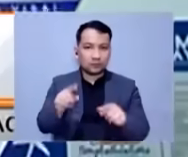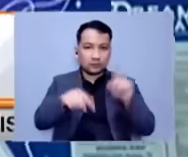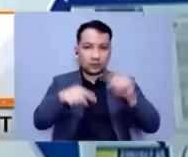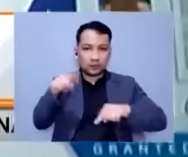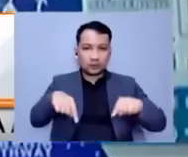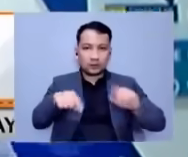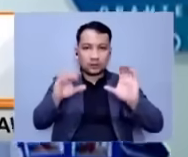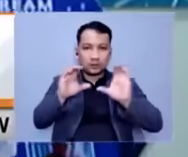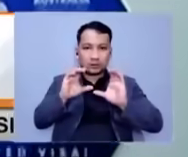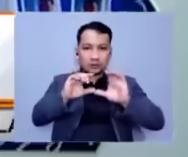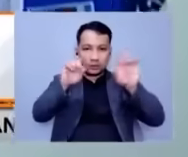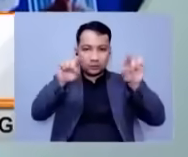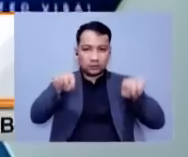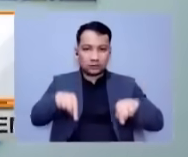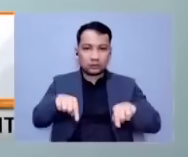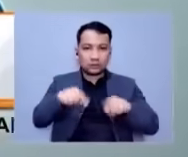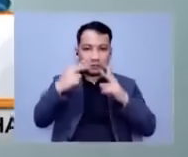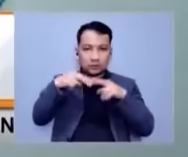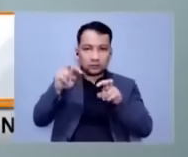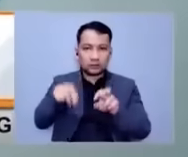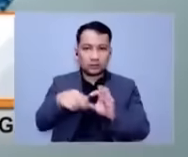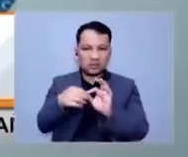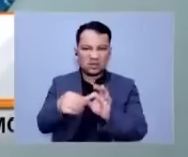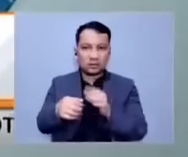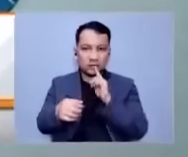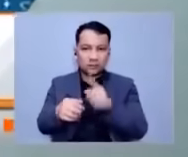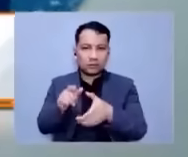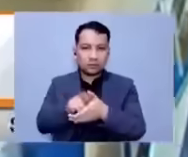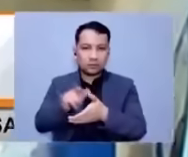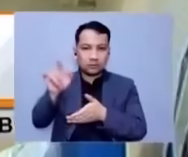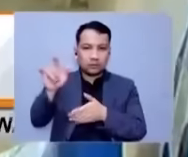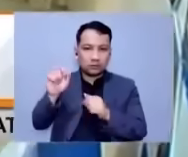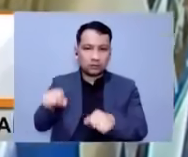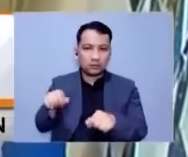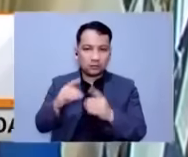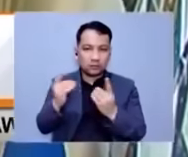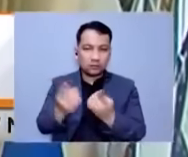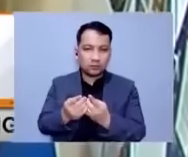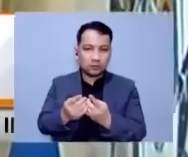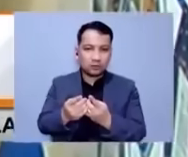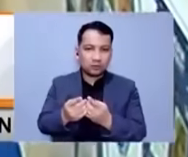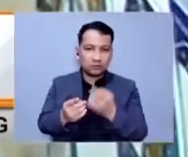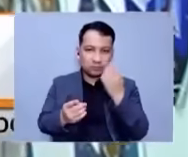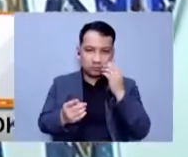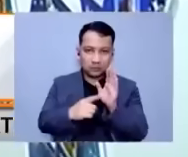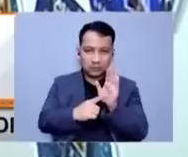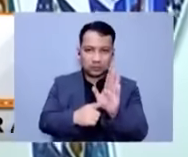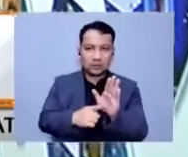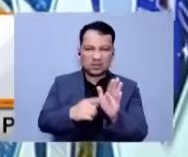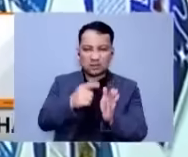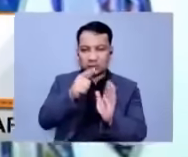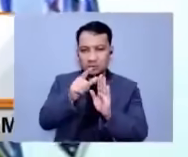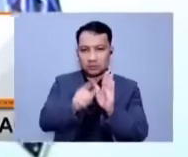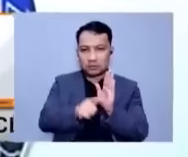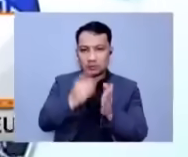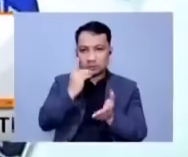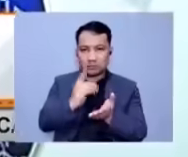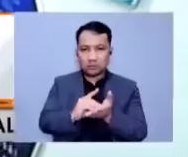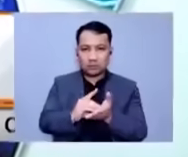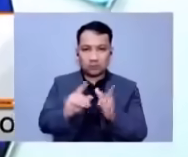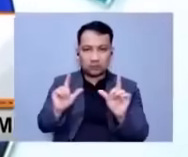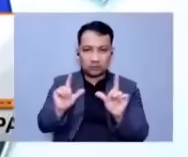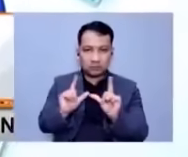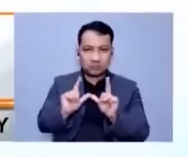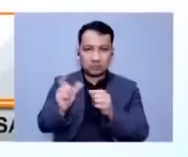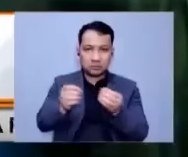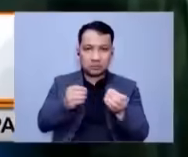certificate at mga testimonya ng mga napaalis na umano ng ahensya. Pero wala silang napakitang legal na dokumento tulad ng license to operate mula